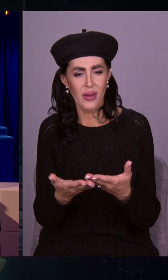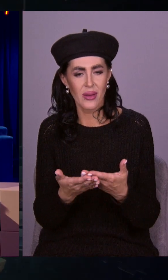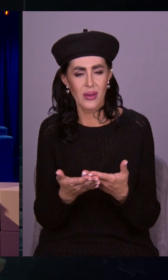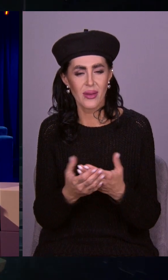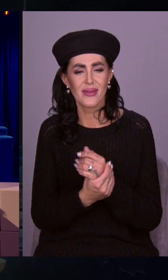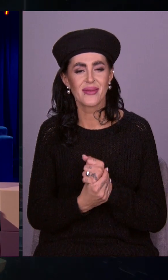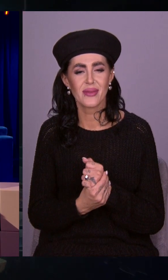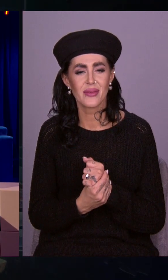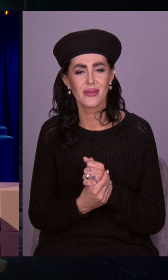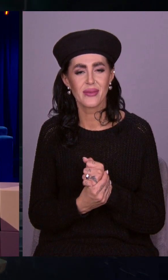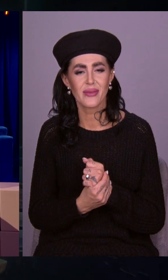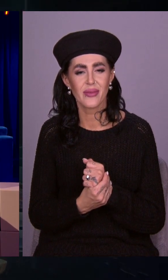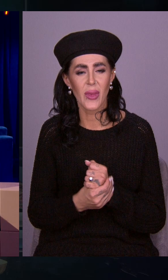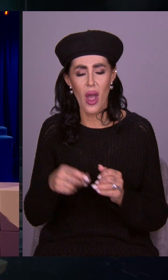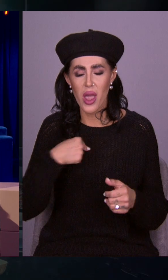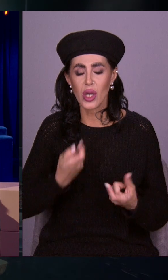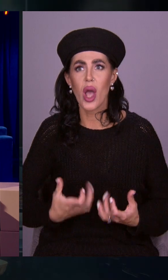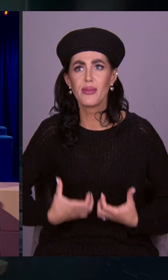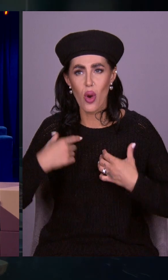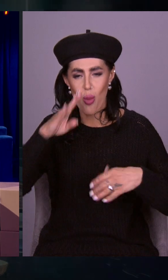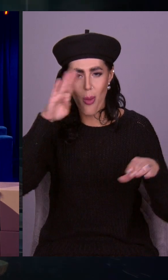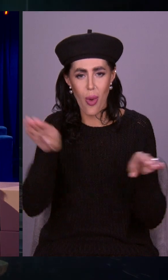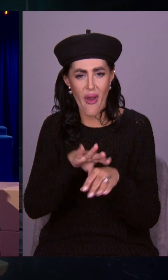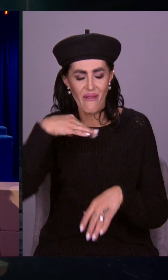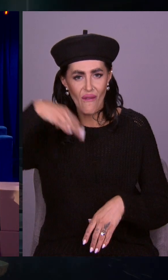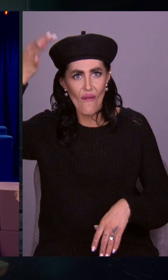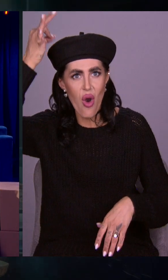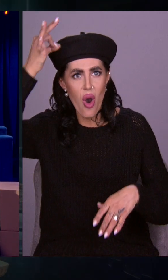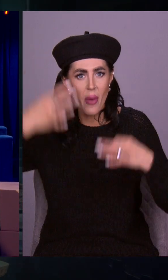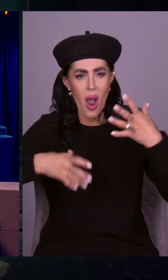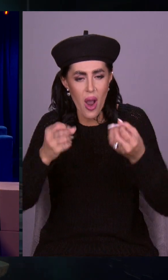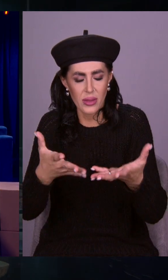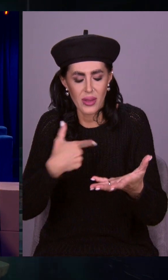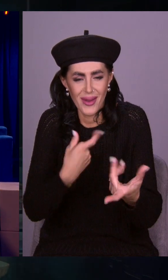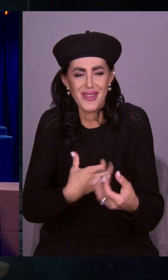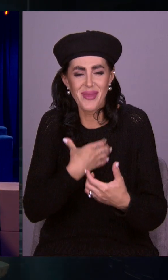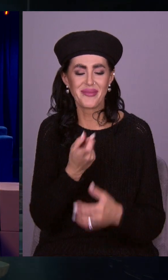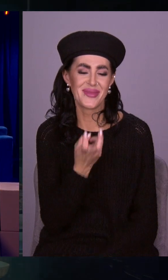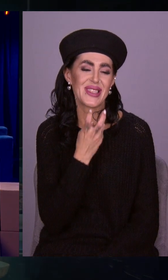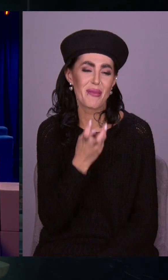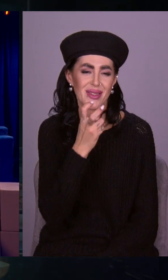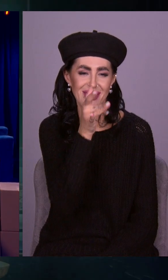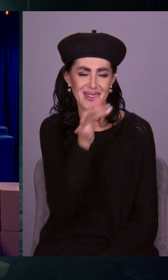волосся. Машуля, дякуємо тобі дуже.